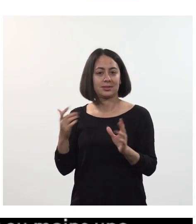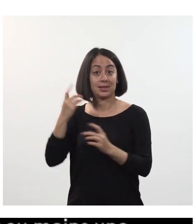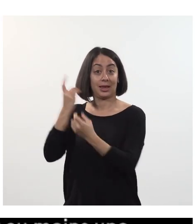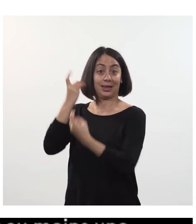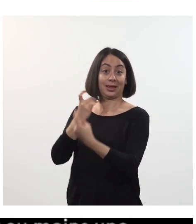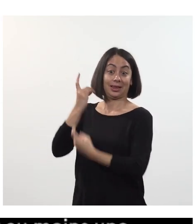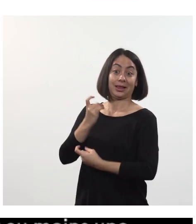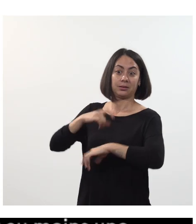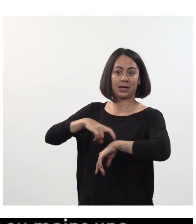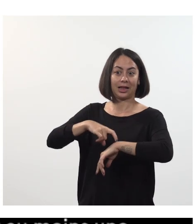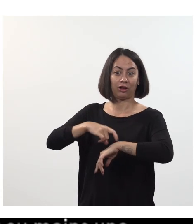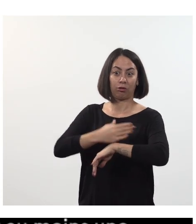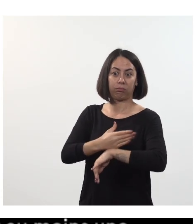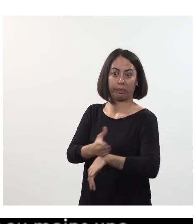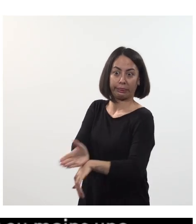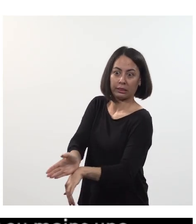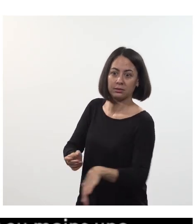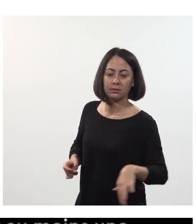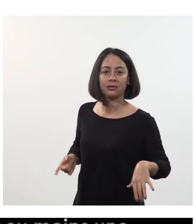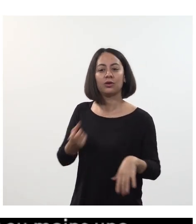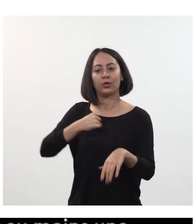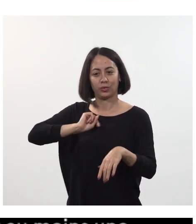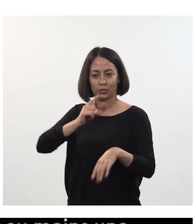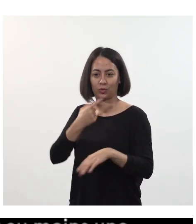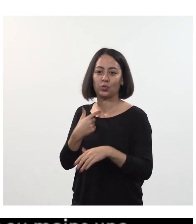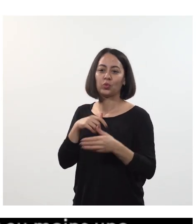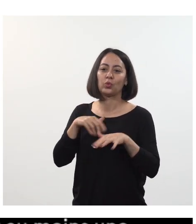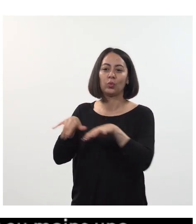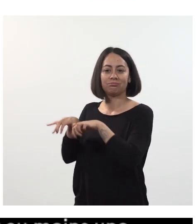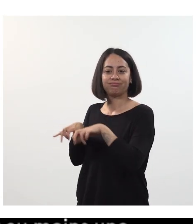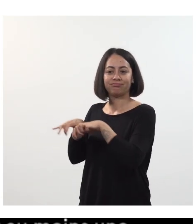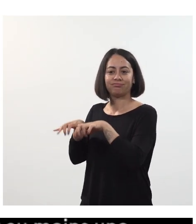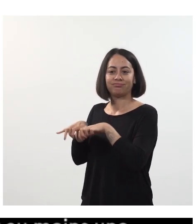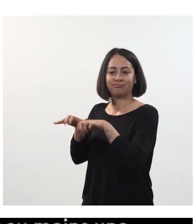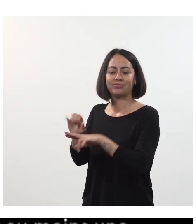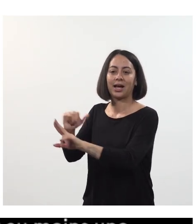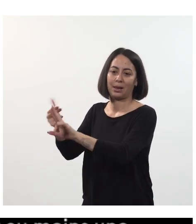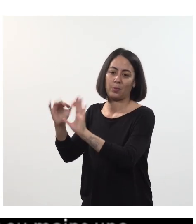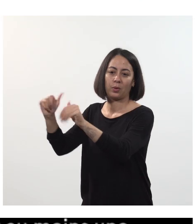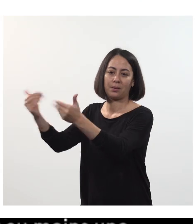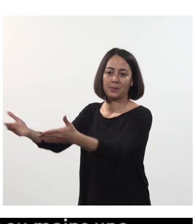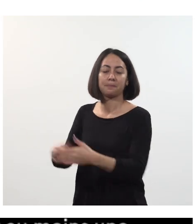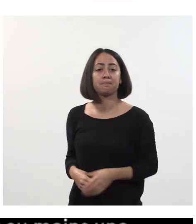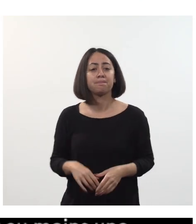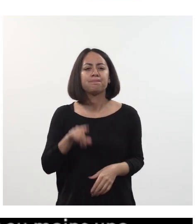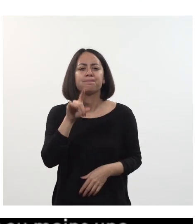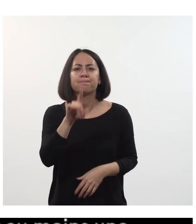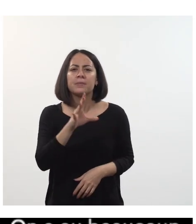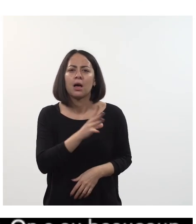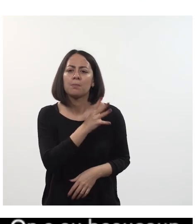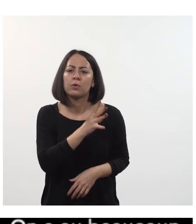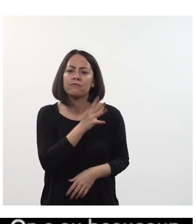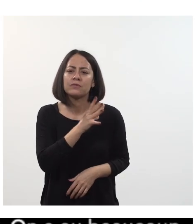a dépassé le temps prévu, on répondra aux questions par écrit à ce moment-là. Professeur Jésus, est-ce que vous pouvez répondre à